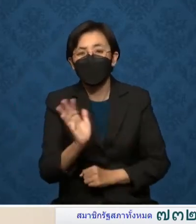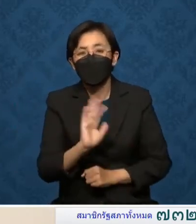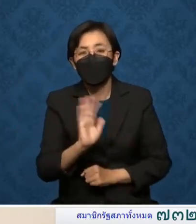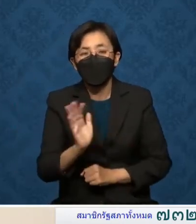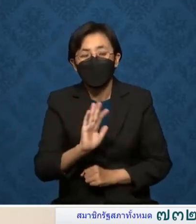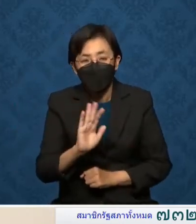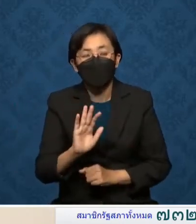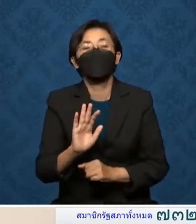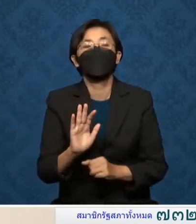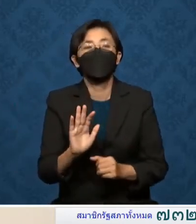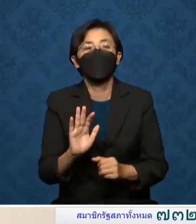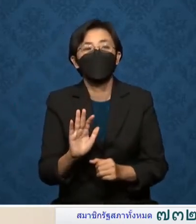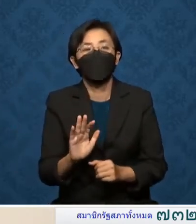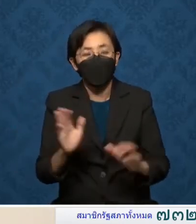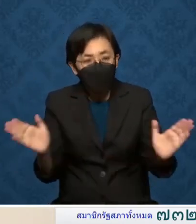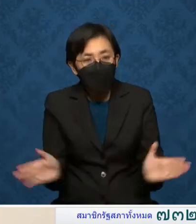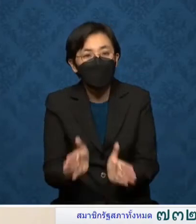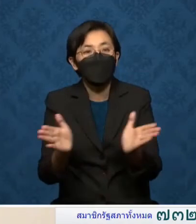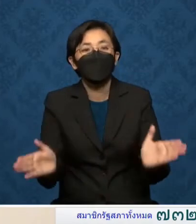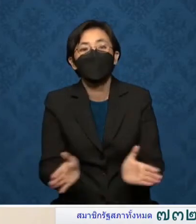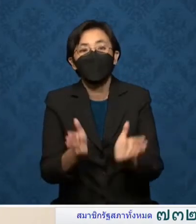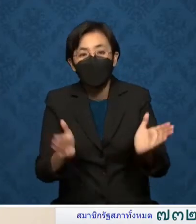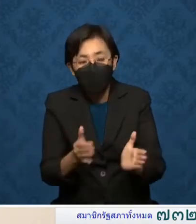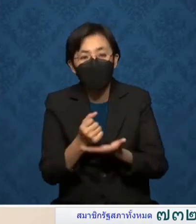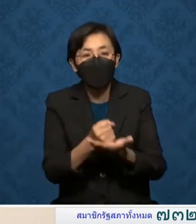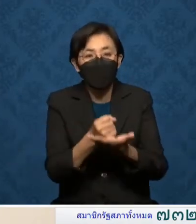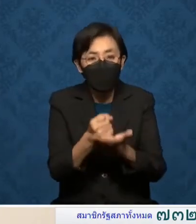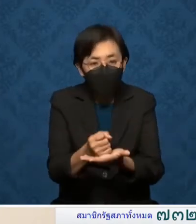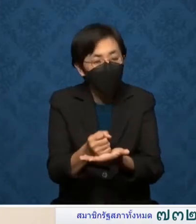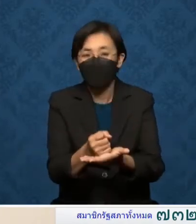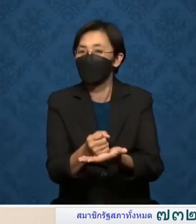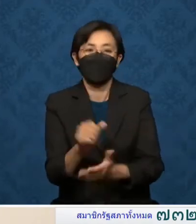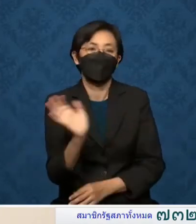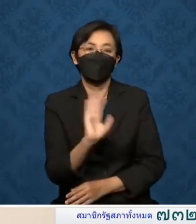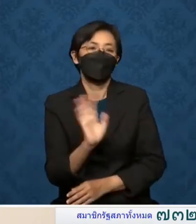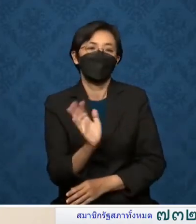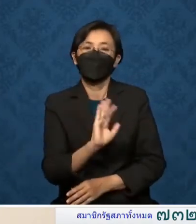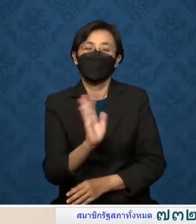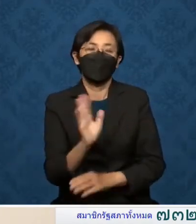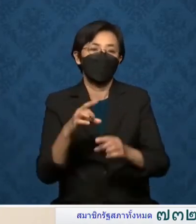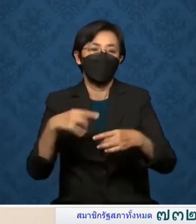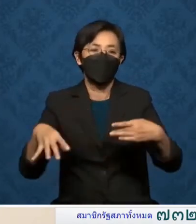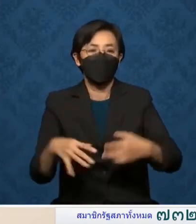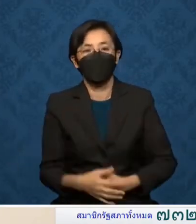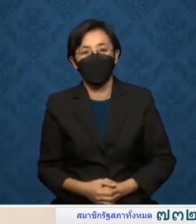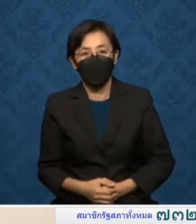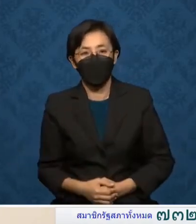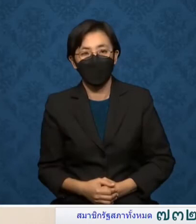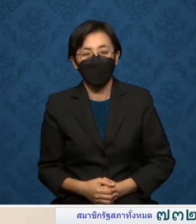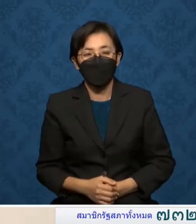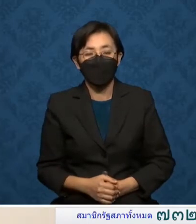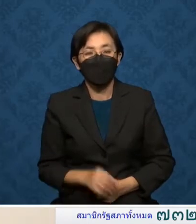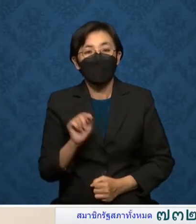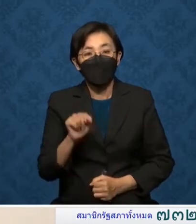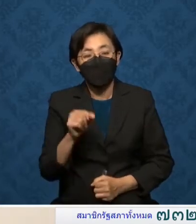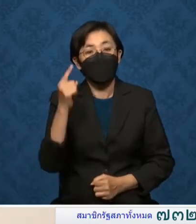ไปดำเนินการข้อหาสนับสนุนช่วยเหลือหอสมคบ มันยัไม่เข้าองคประกอบเพรนั้คำวารู้หอคน